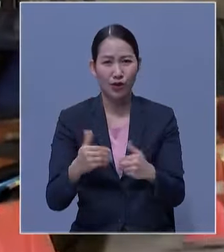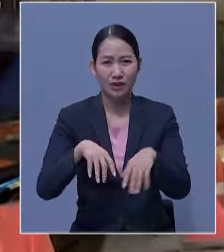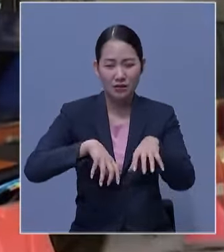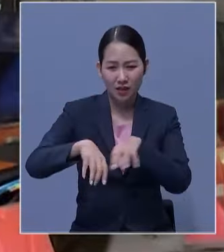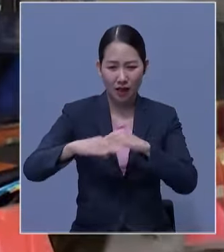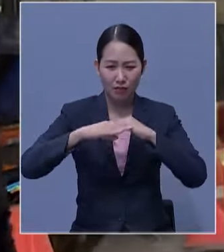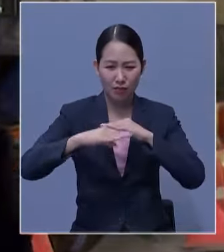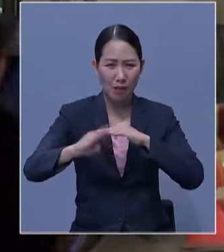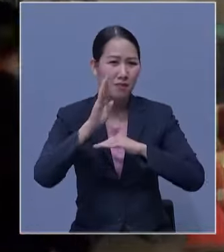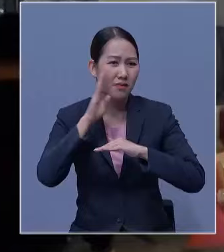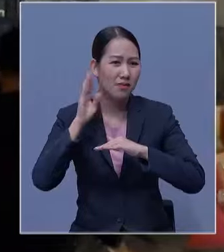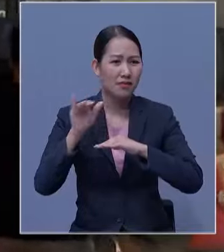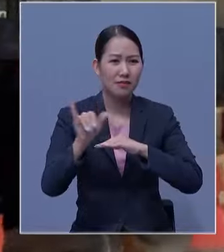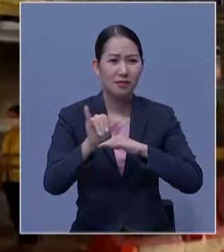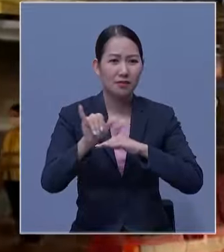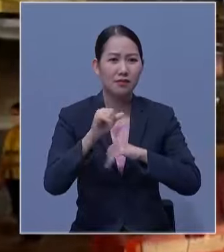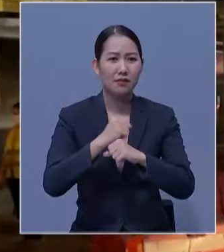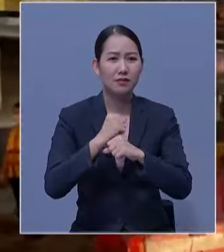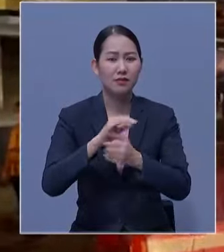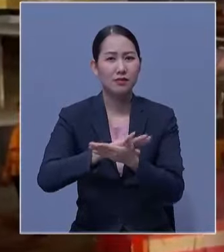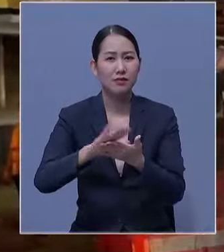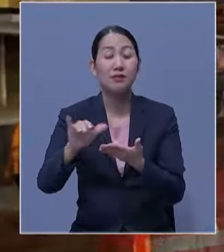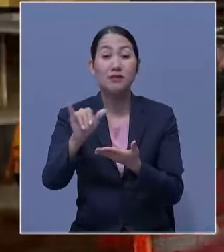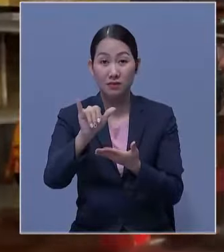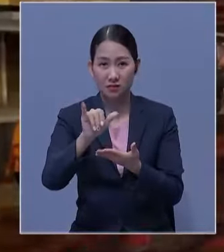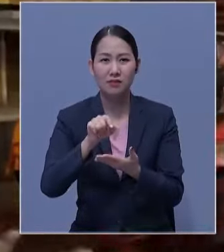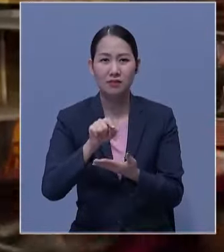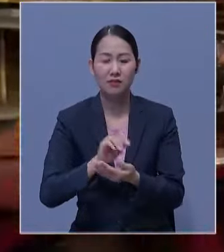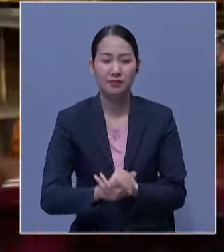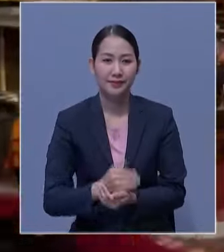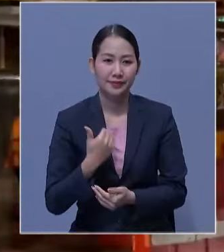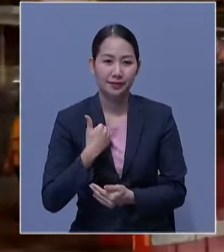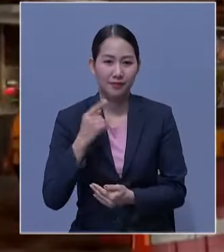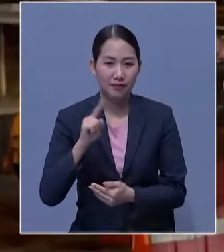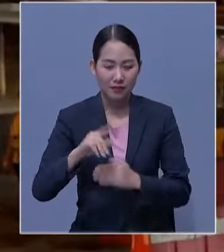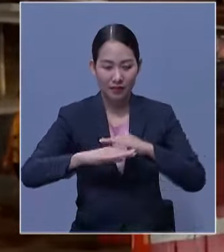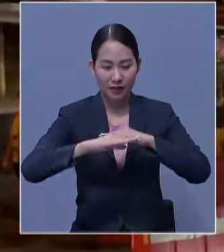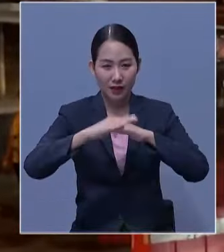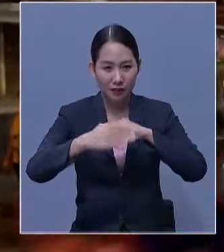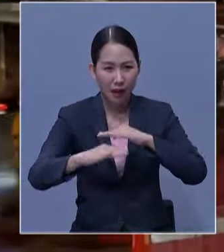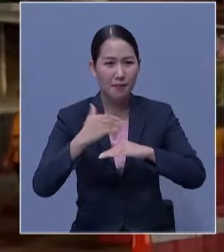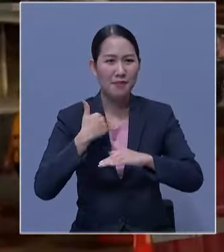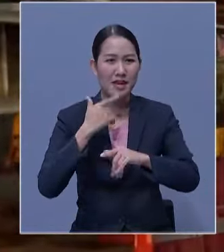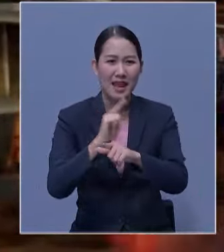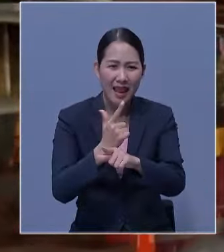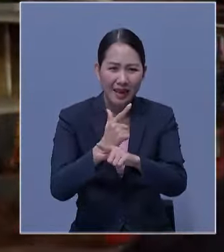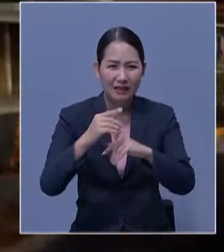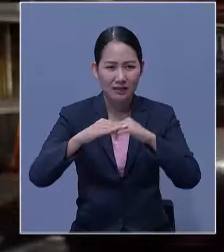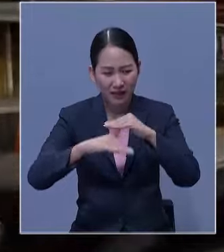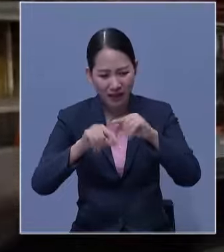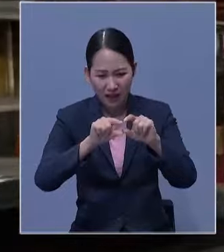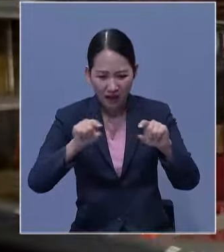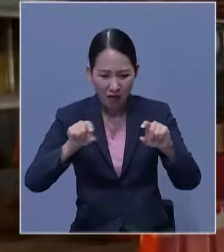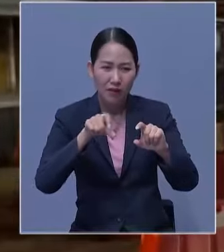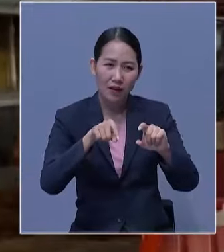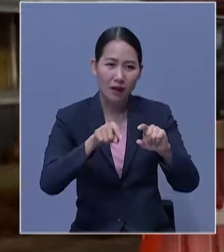ไม่เรีบร้อยมันกจุดที่ยังเป็นมีแผนมาปู มีเห็กโปรบ้างแต่มืดจริ